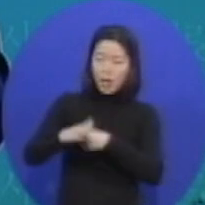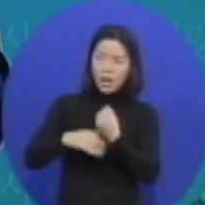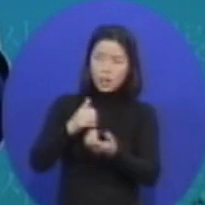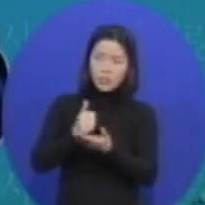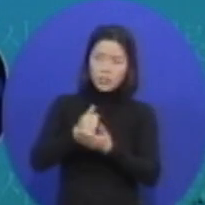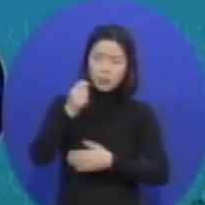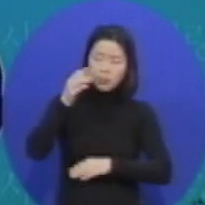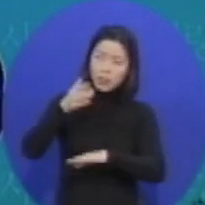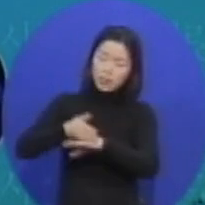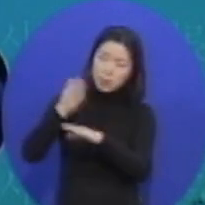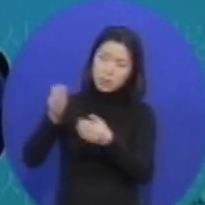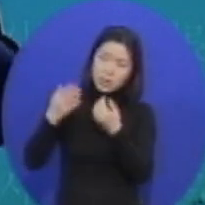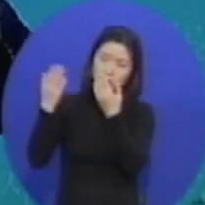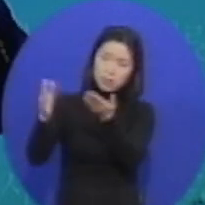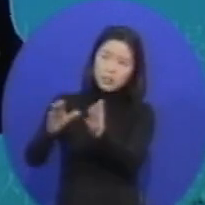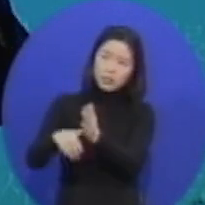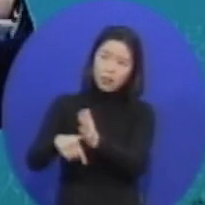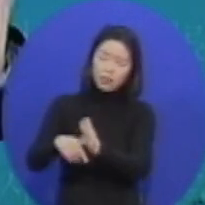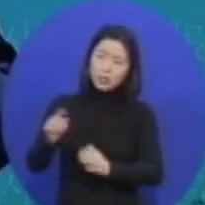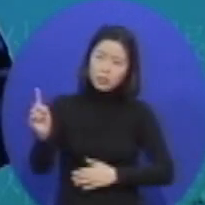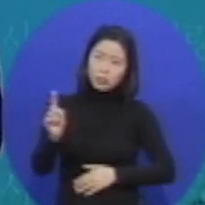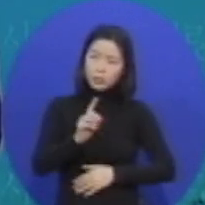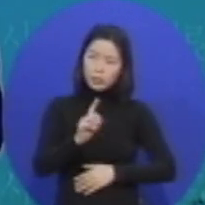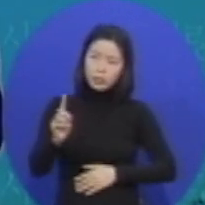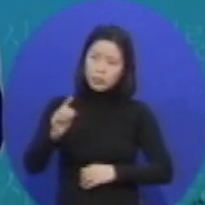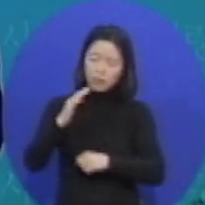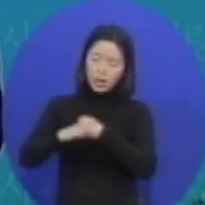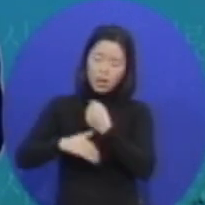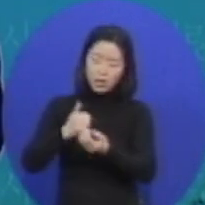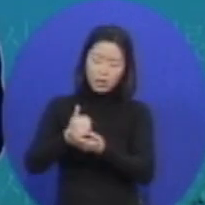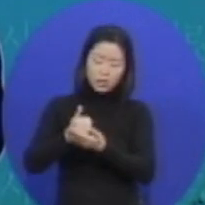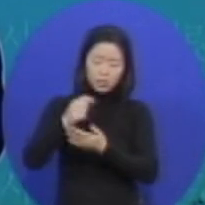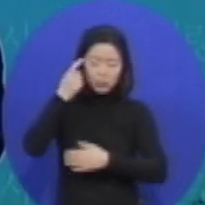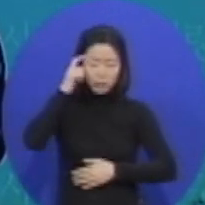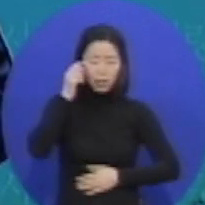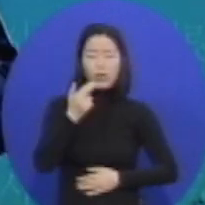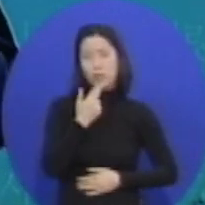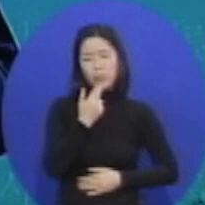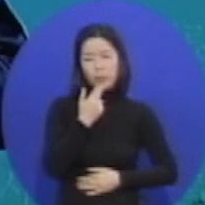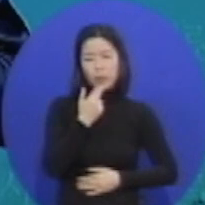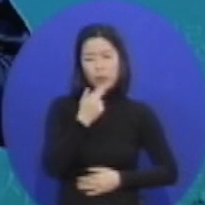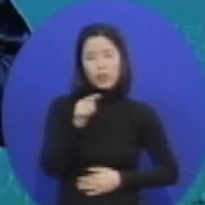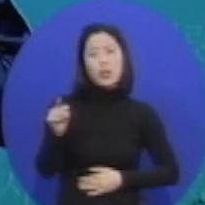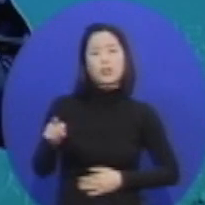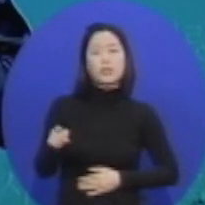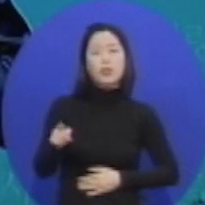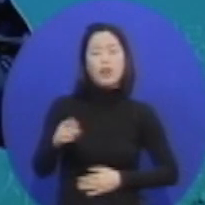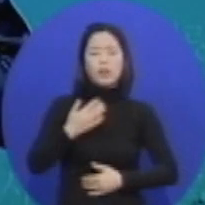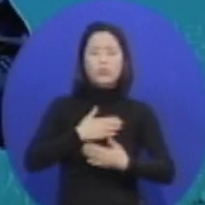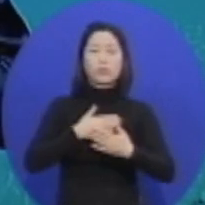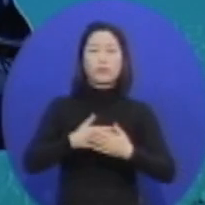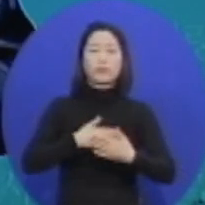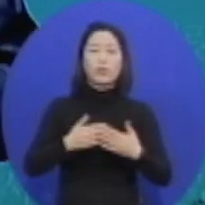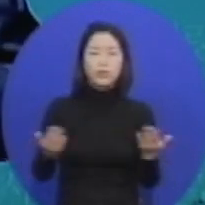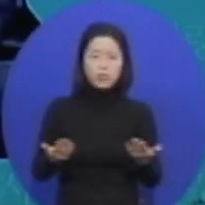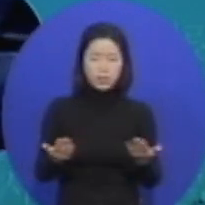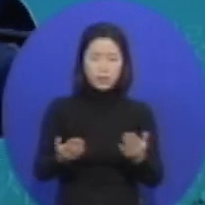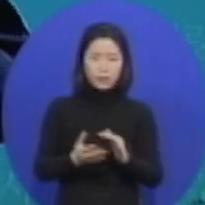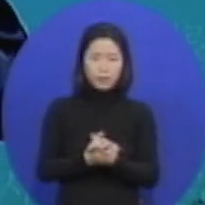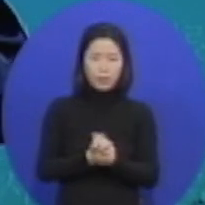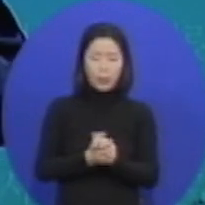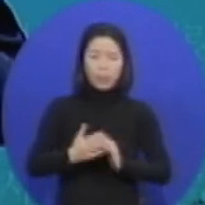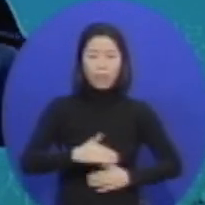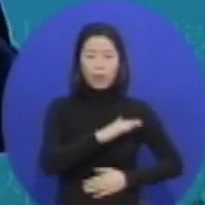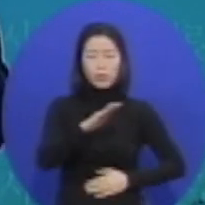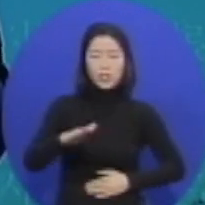때는 전혀 하나님을 생각하지 않아요 그게 두려운 겁니다 우리가